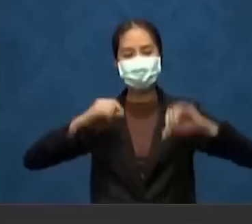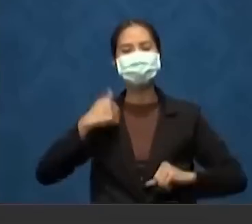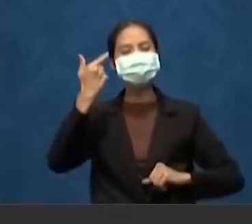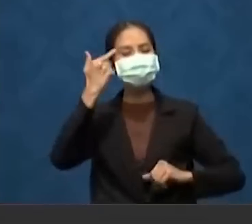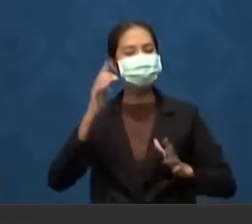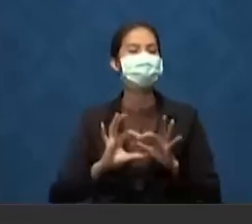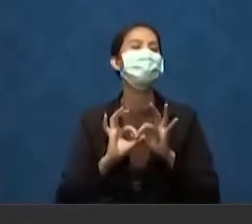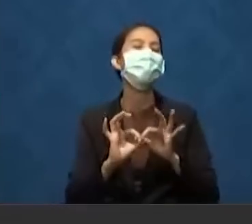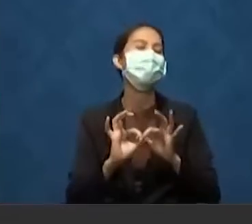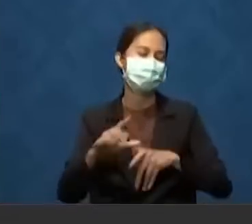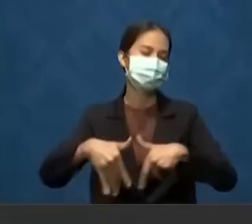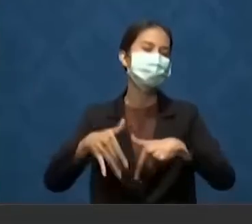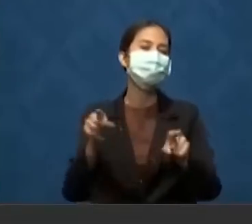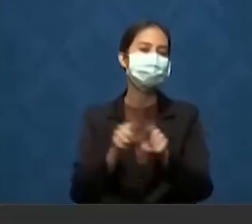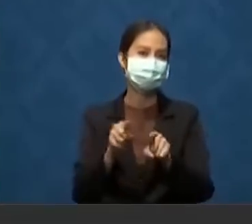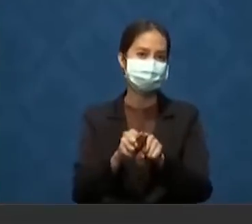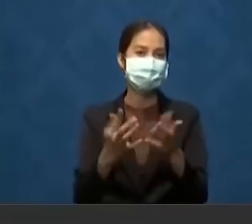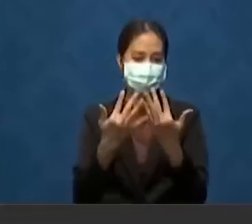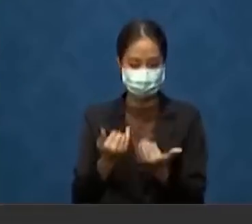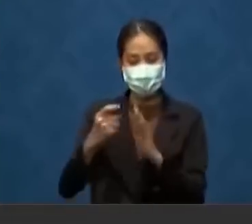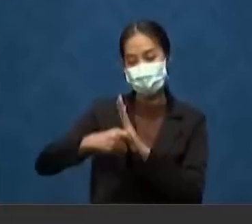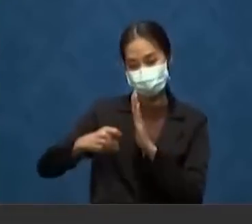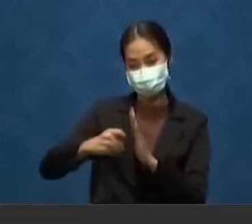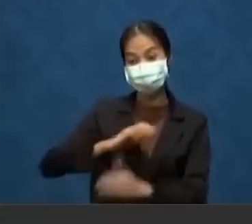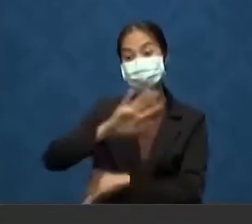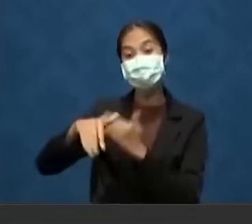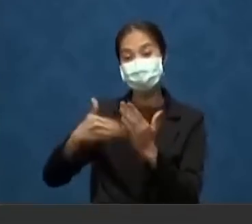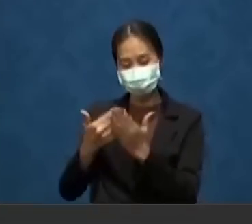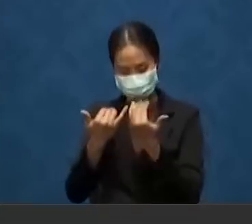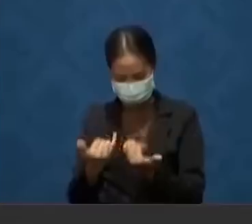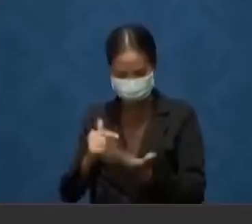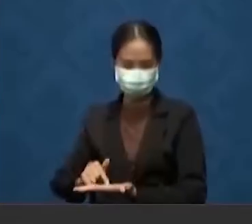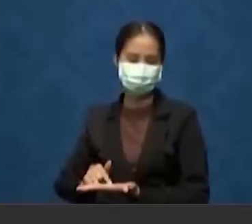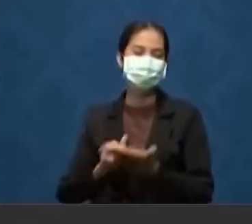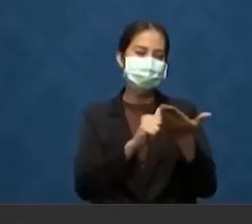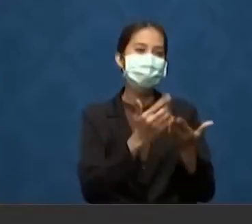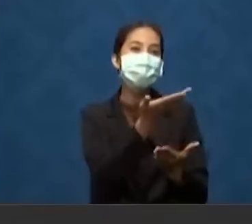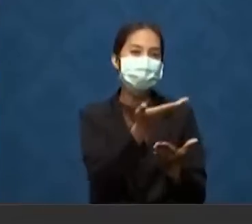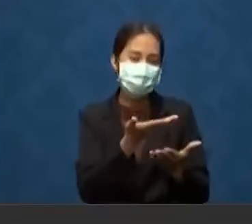หงใจในเรื่องนี้เช่นเดียวกันครับด้เหุดงกล่าครับฉัขอเหมาฮ so